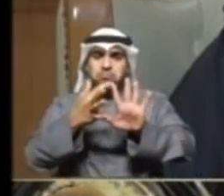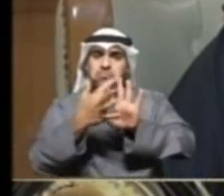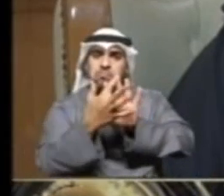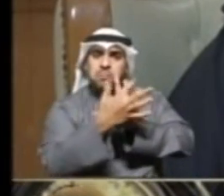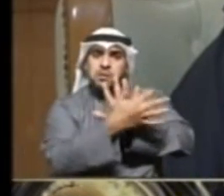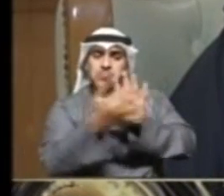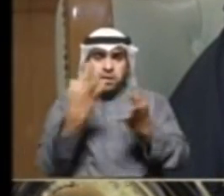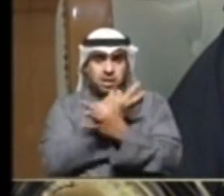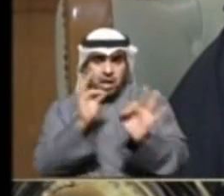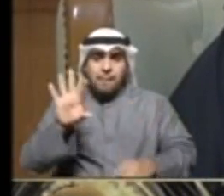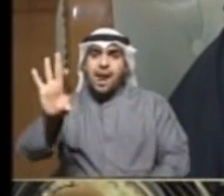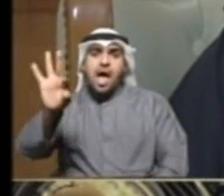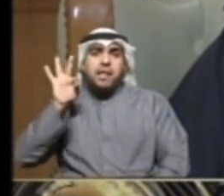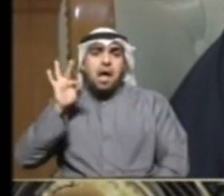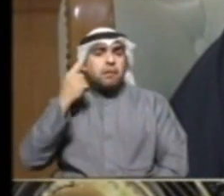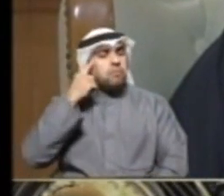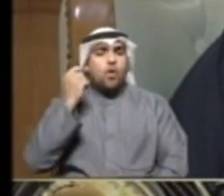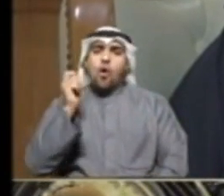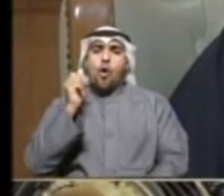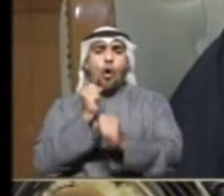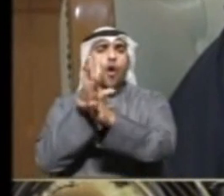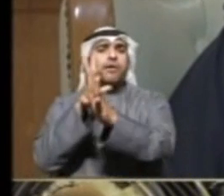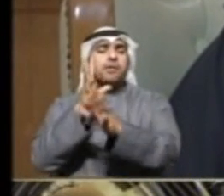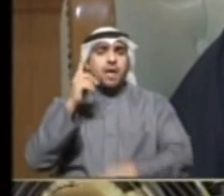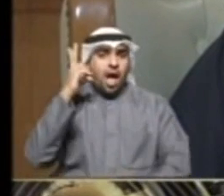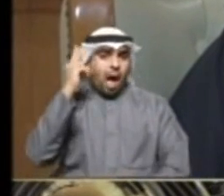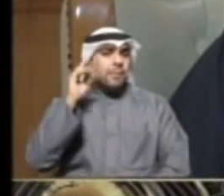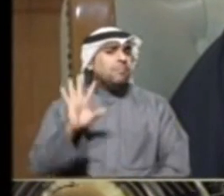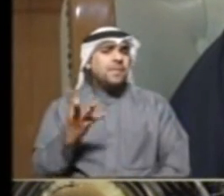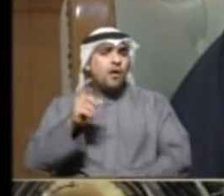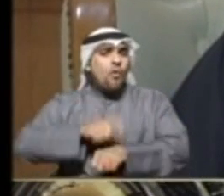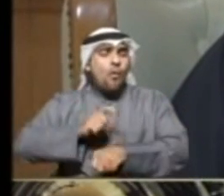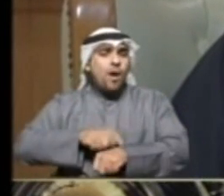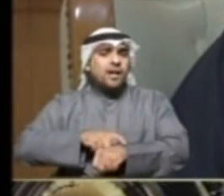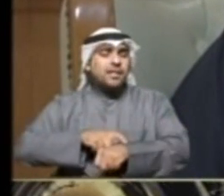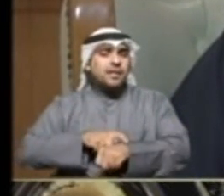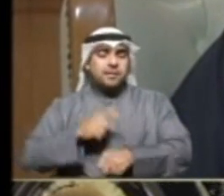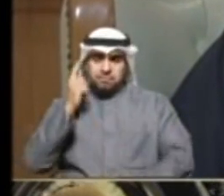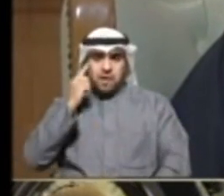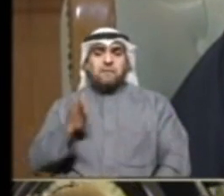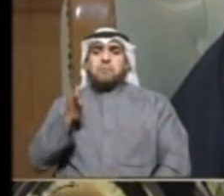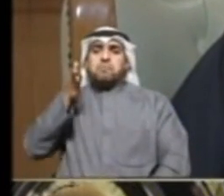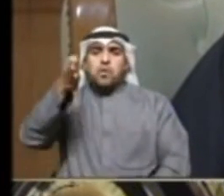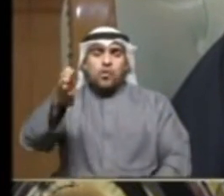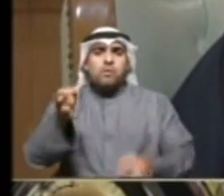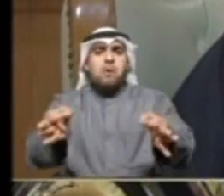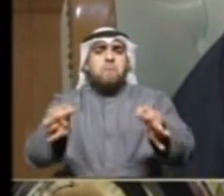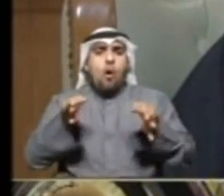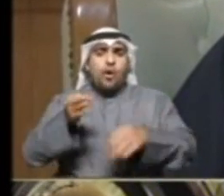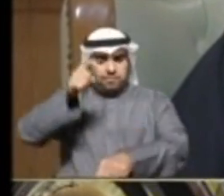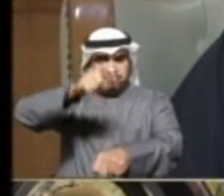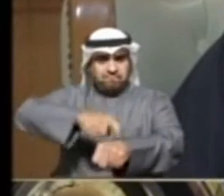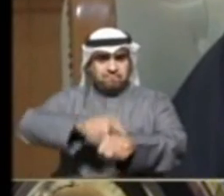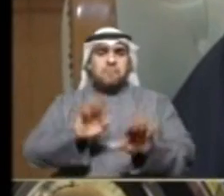عليه ويحدد اليوم اللي يرغب فيه في التقدم والساعة المراد تقديم فيها، بحيث أنه يكون لك الأولوية في